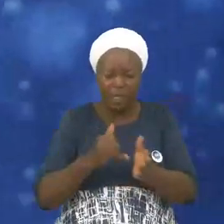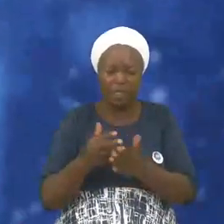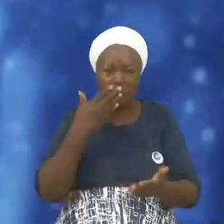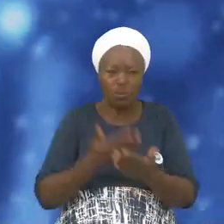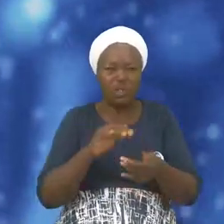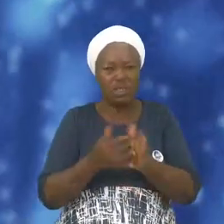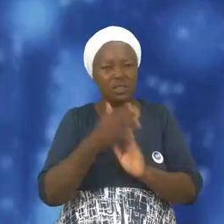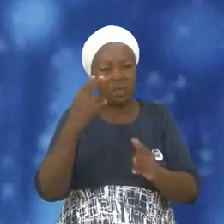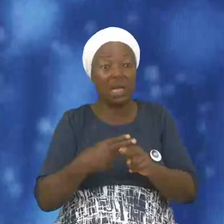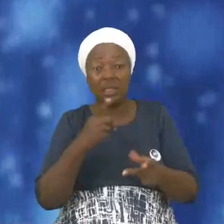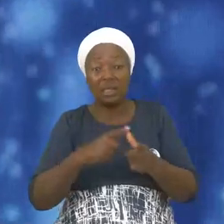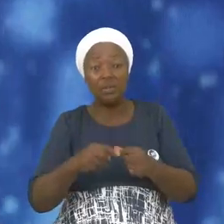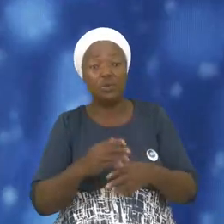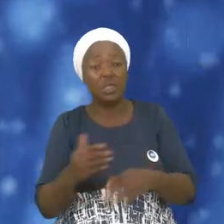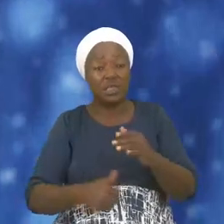renverse,